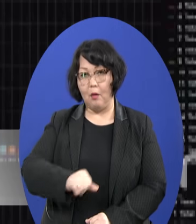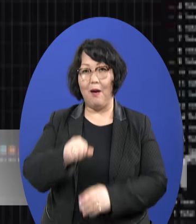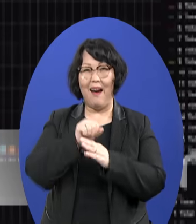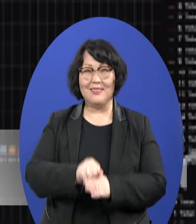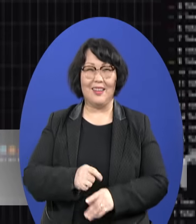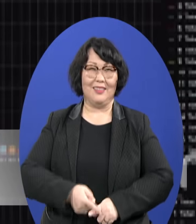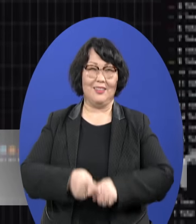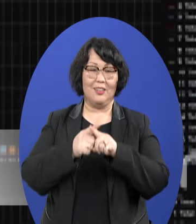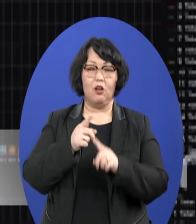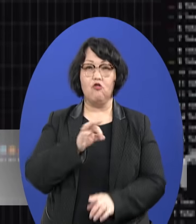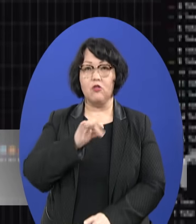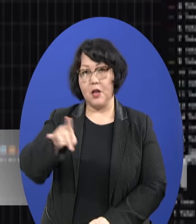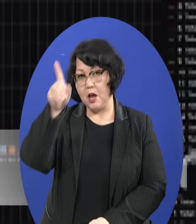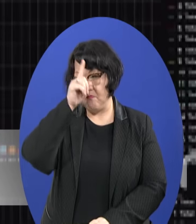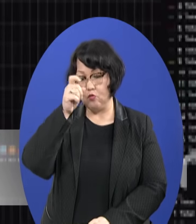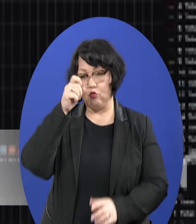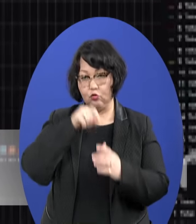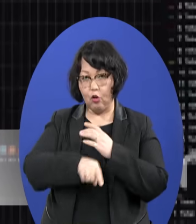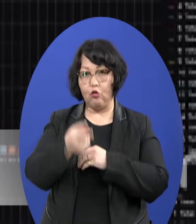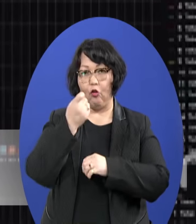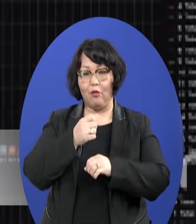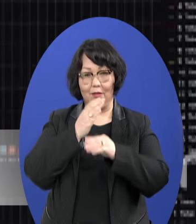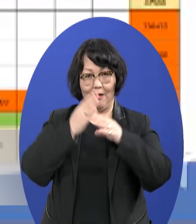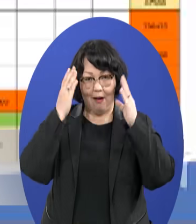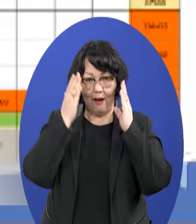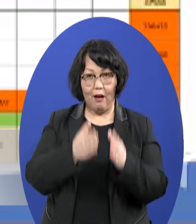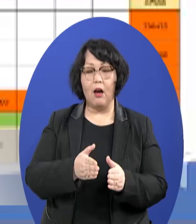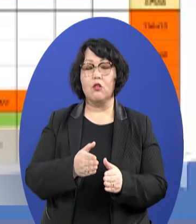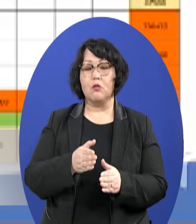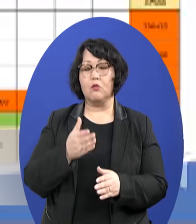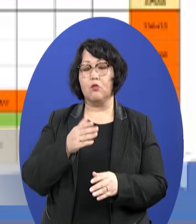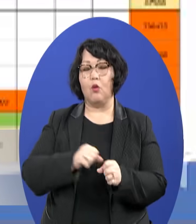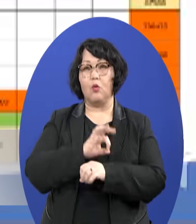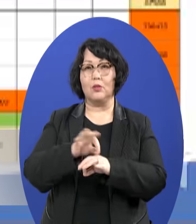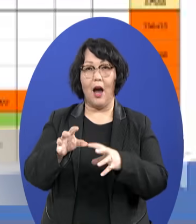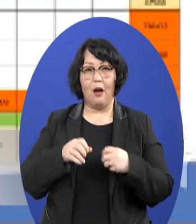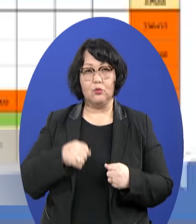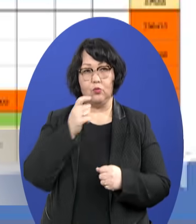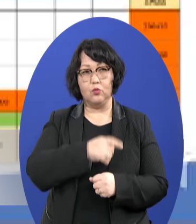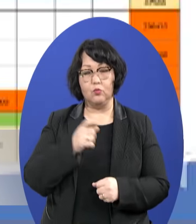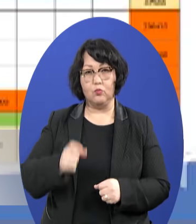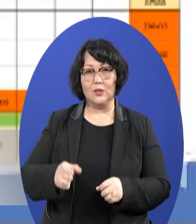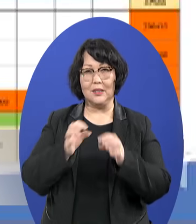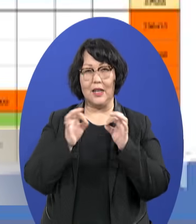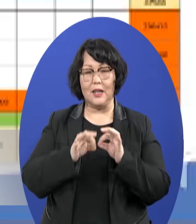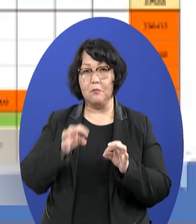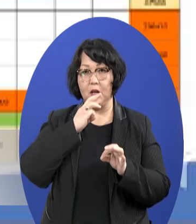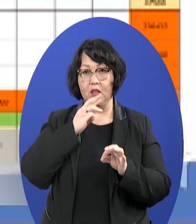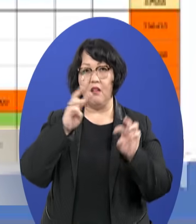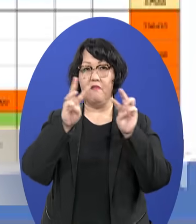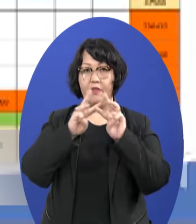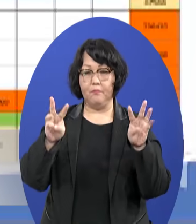нь нэмэгдээд байгаа өрхийн эмэлгүүдэд гол анхаарлаа хандуулж байгаа гэсэн юм. Нөгөө талаар өвчлөл халдвар авсан хүмүүсийн тухай бүхий л мэдээлэл цахимдсан.